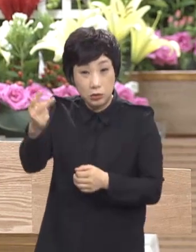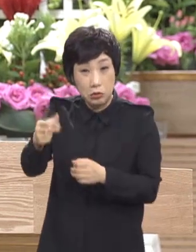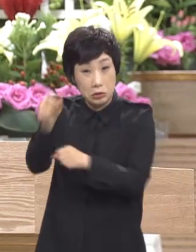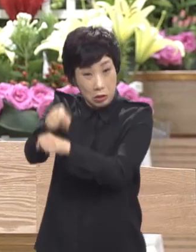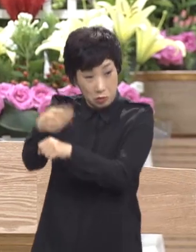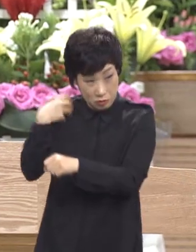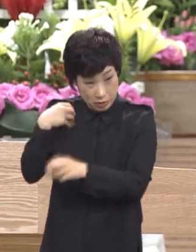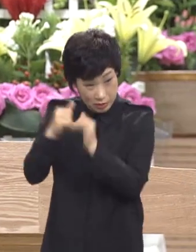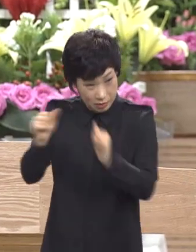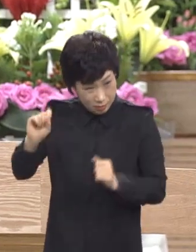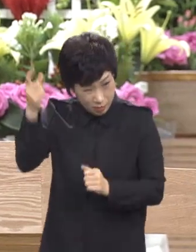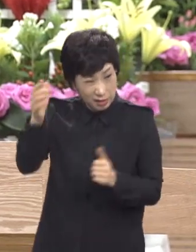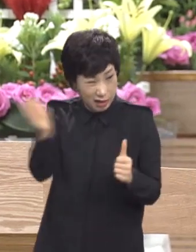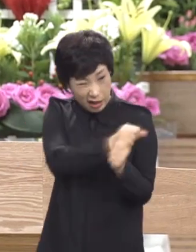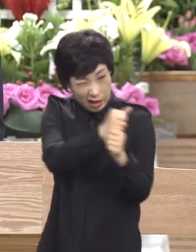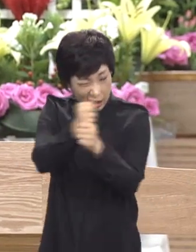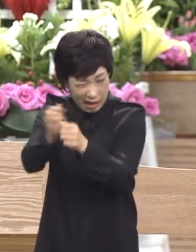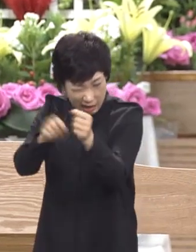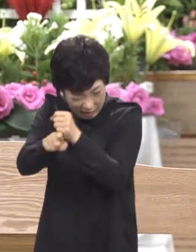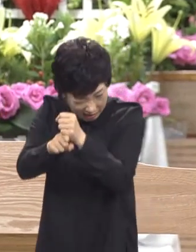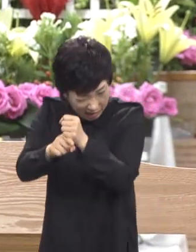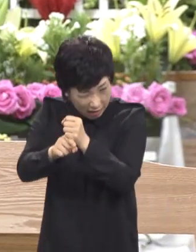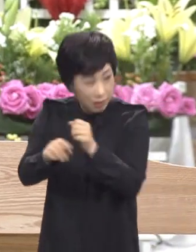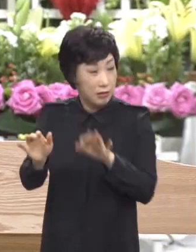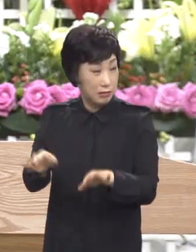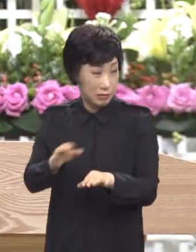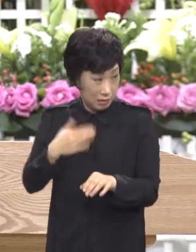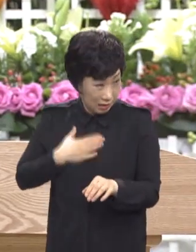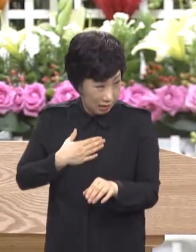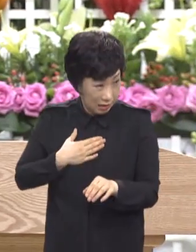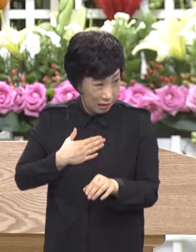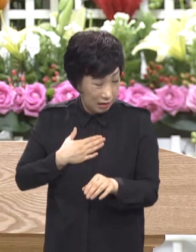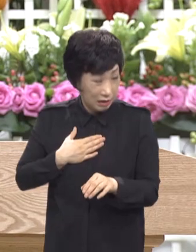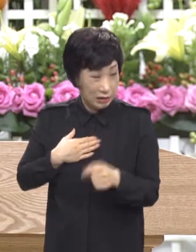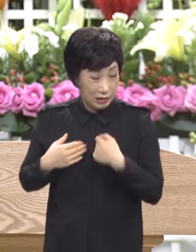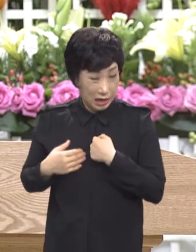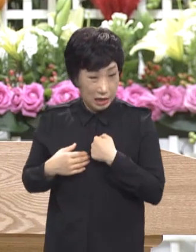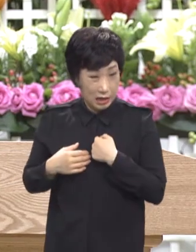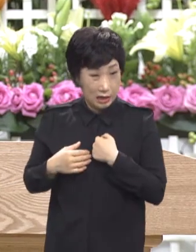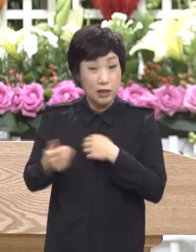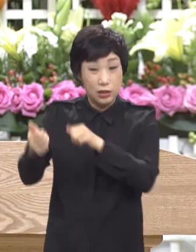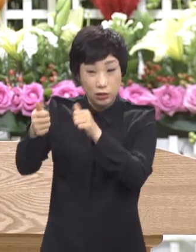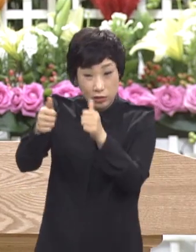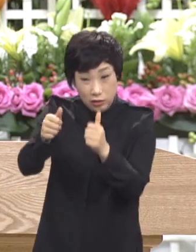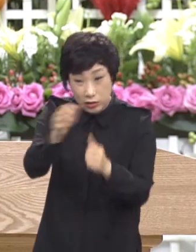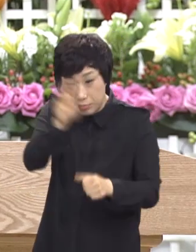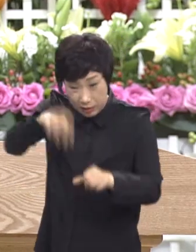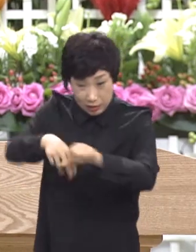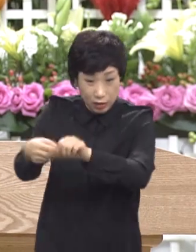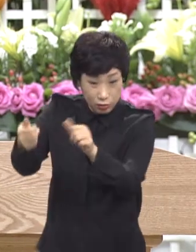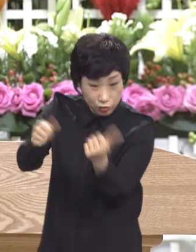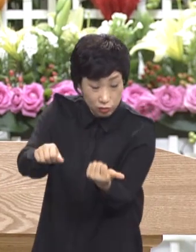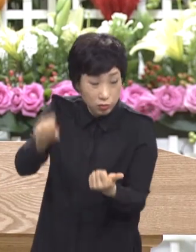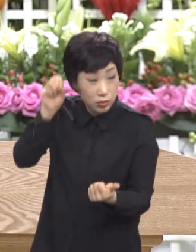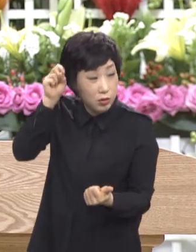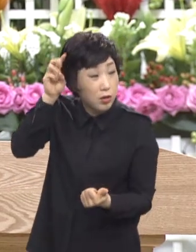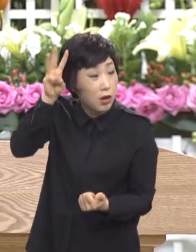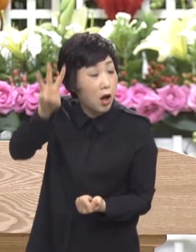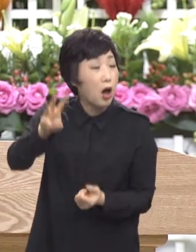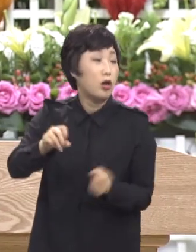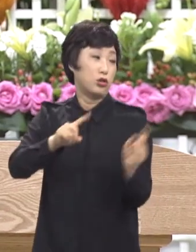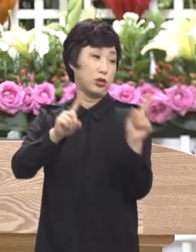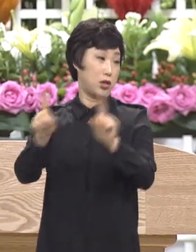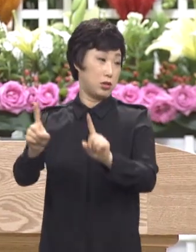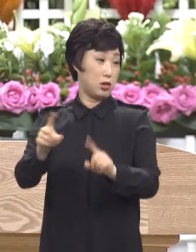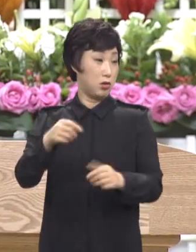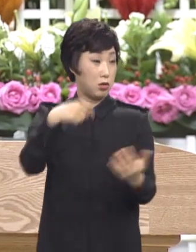죽임을 당한 후 3일 후에 내가 다시 살아나게 될 것이다. 근데